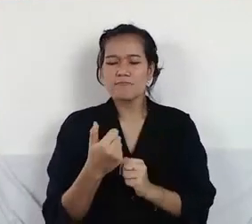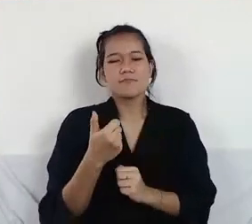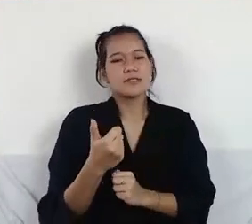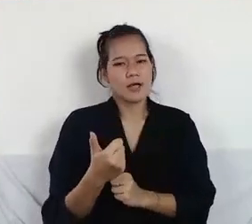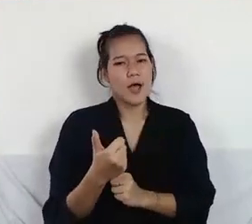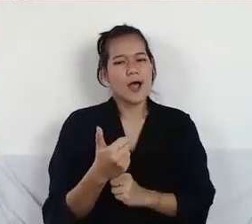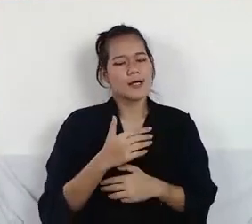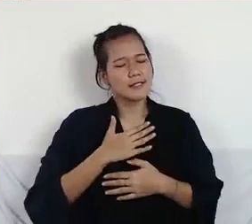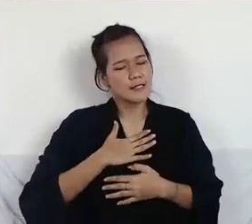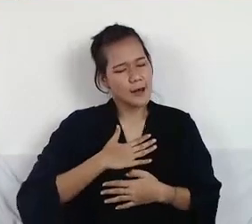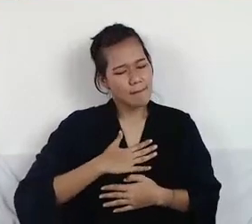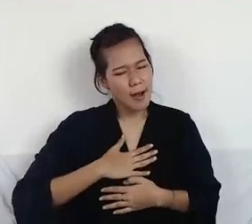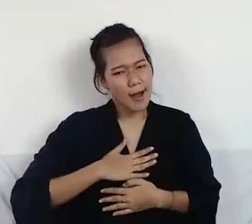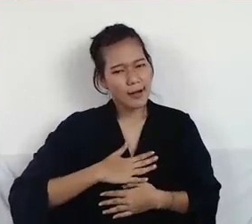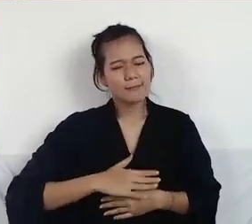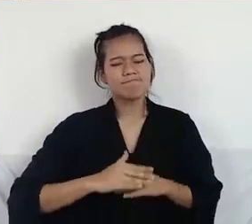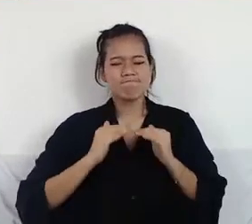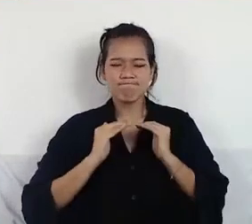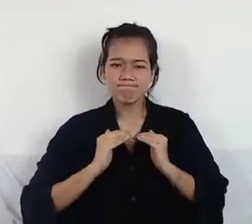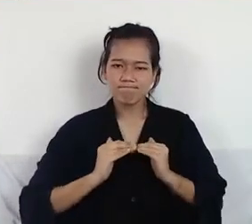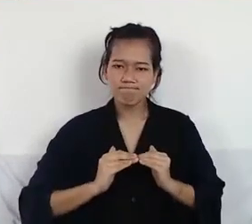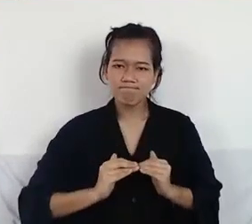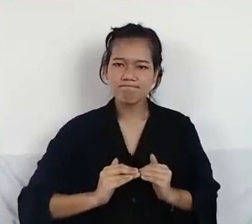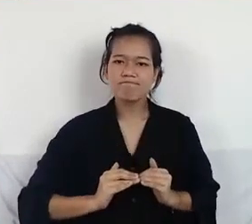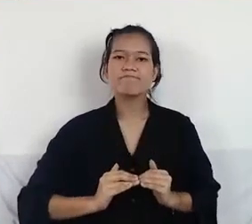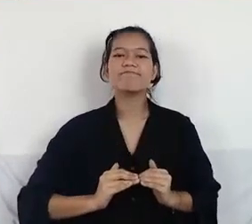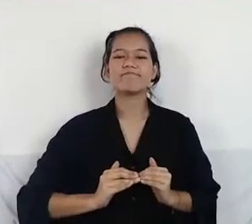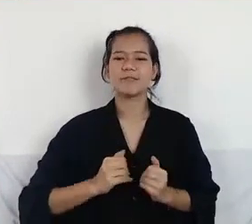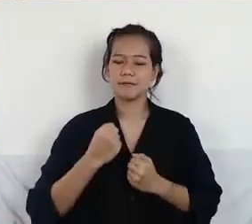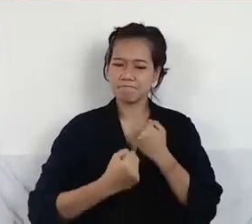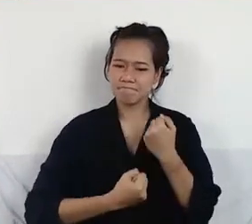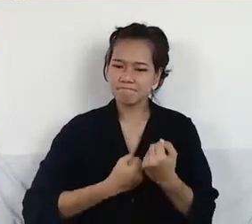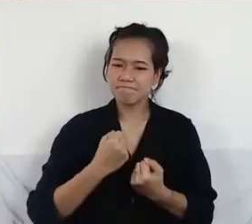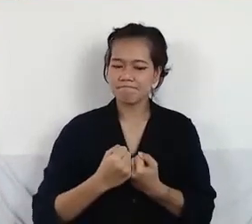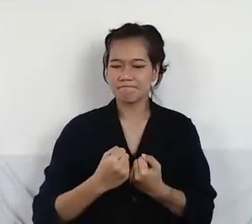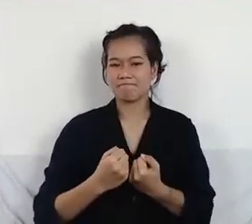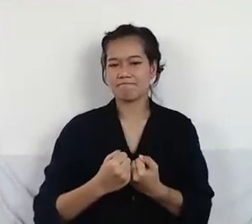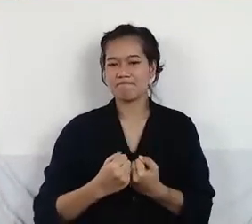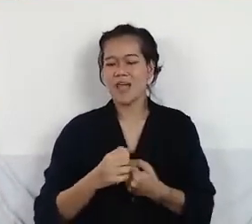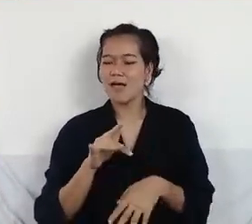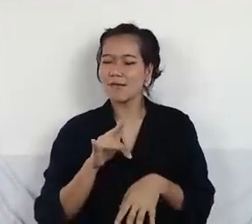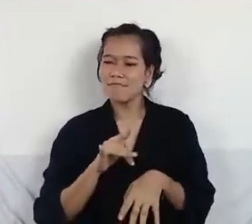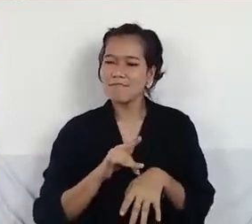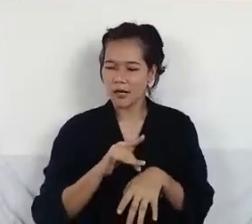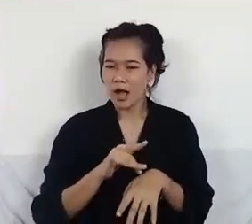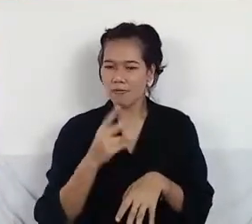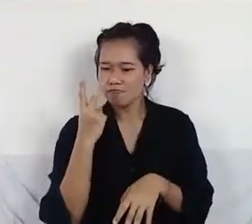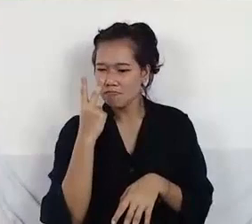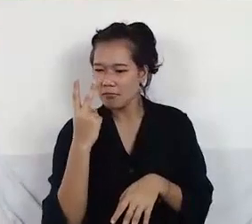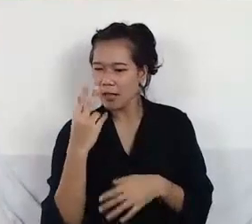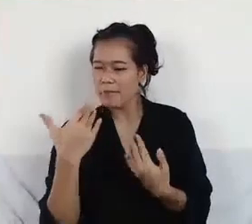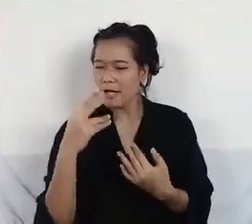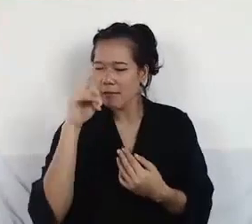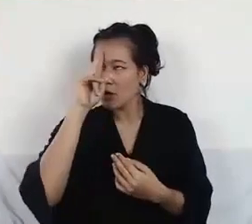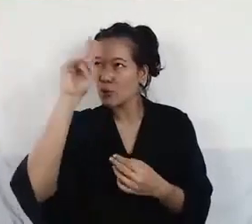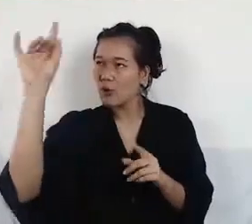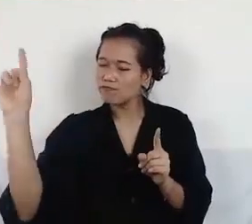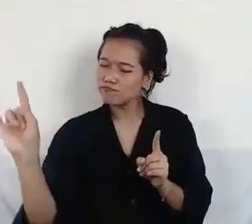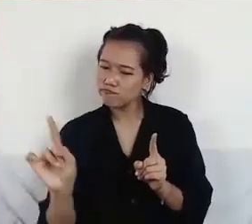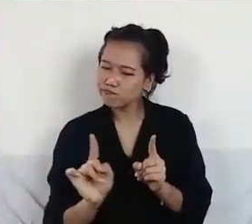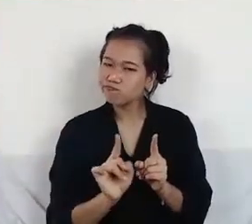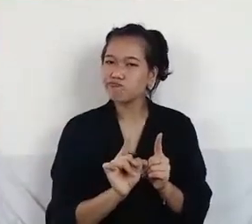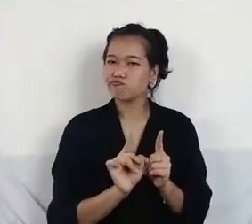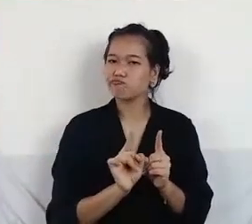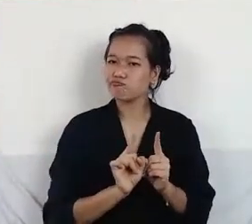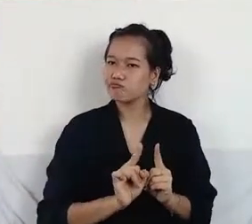dengan kesabaran, dengan ketabahan. Bahkan juga dimampukan dalam kepekaan kami merasakan kehadiran Tuhan yang menuntun